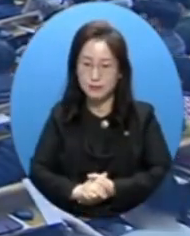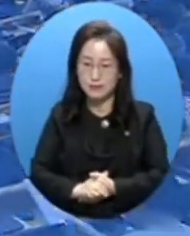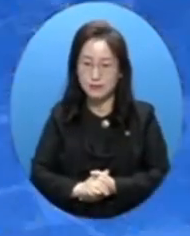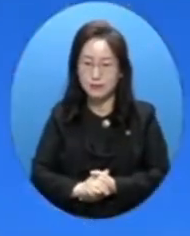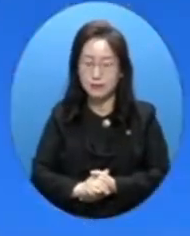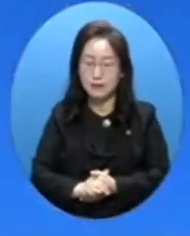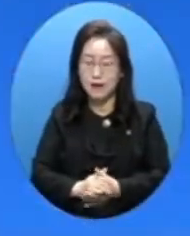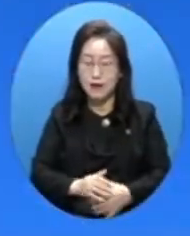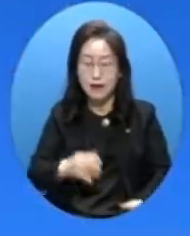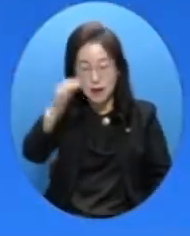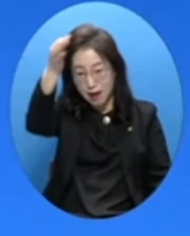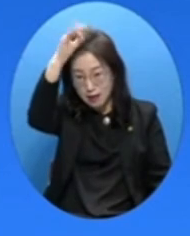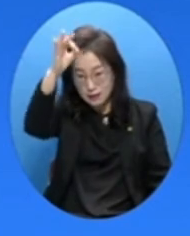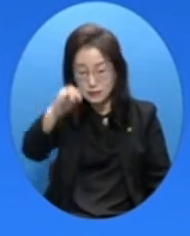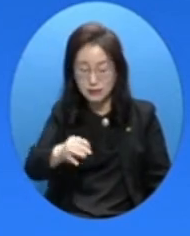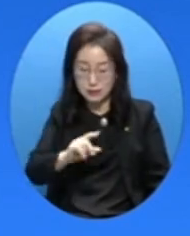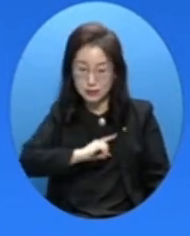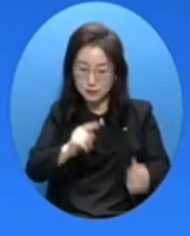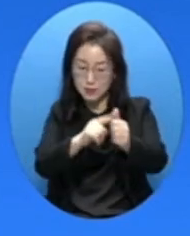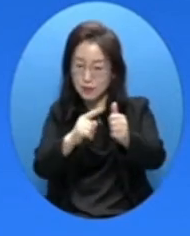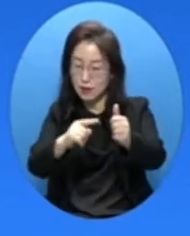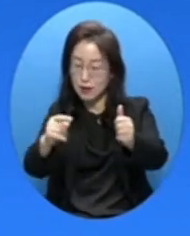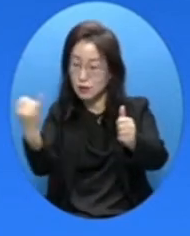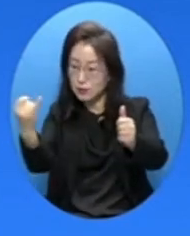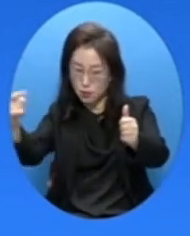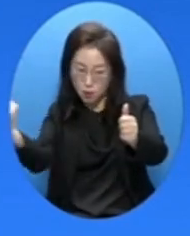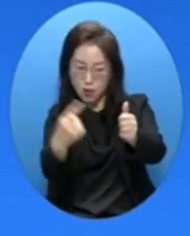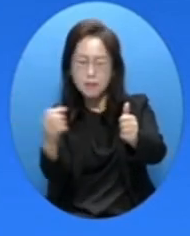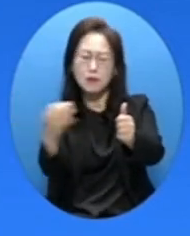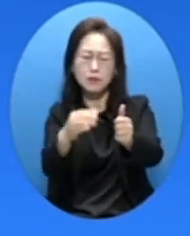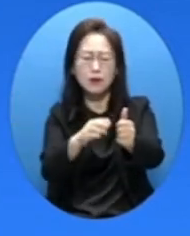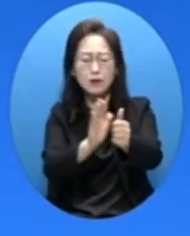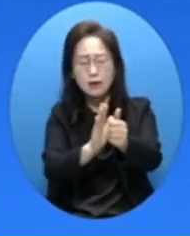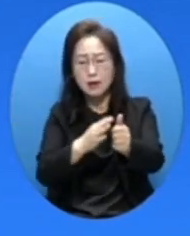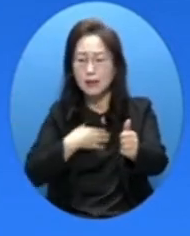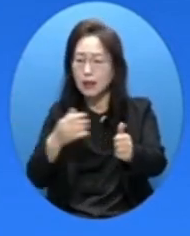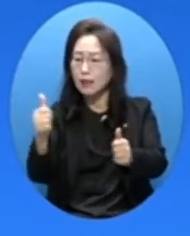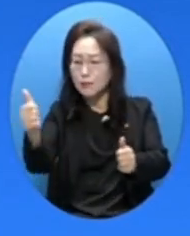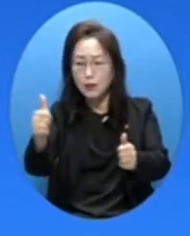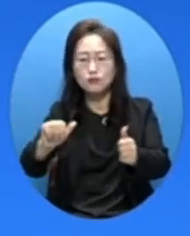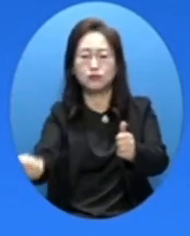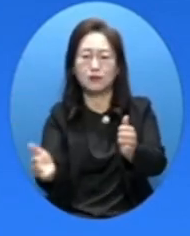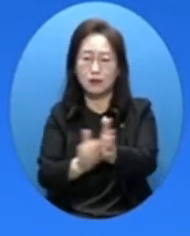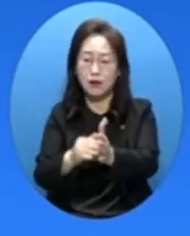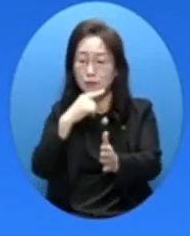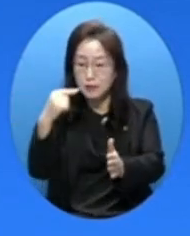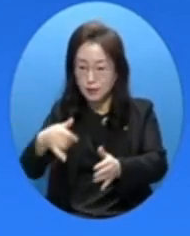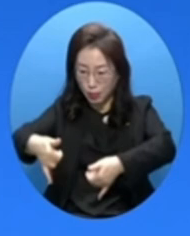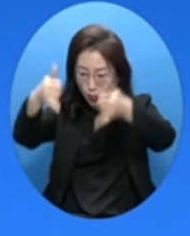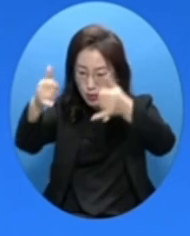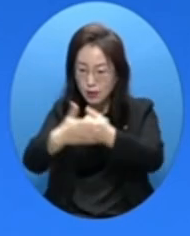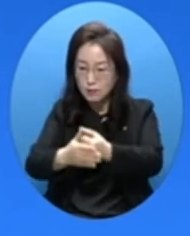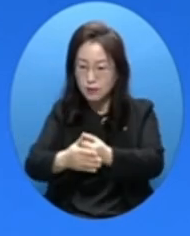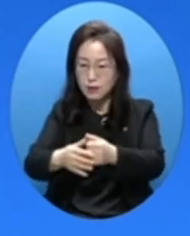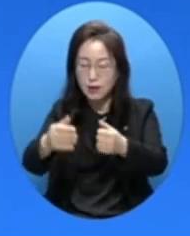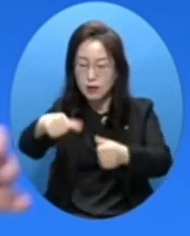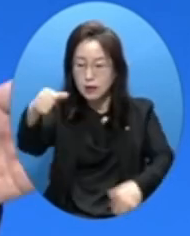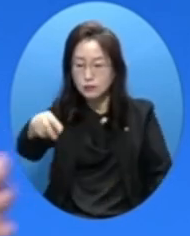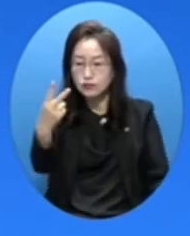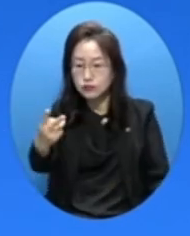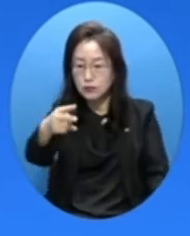엘리사 선자에게 나와서 말합니다. 내 남편은 죽었고 빚 때문에 내 두 아들이 지금 팔려가게 됐습니다.